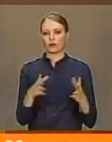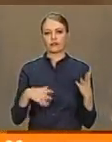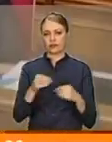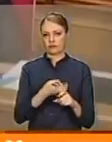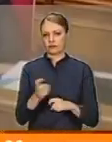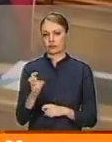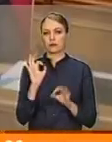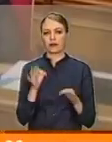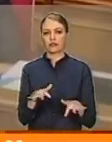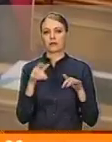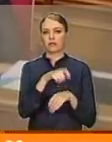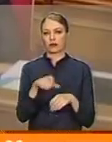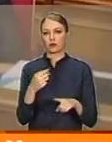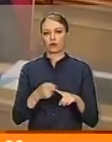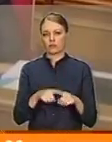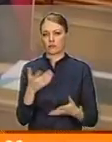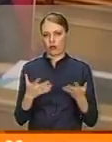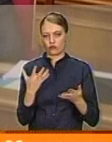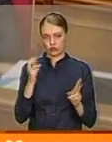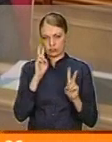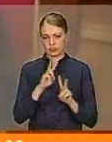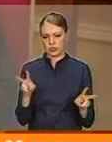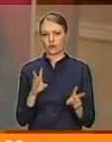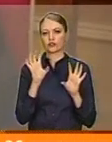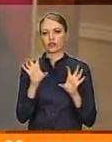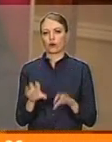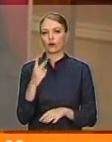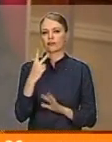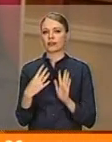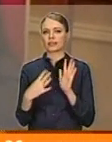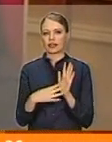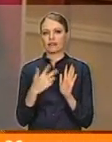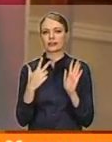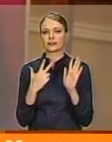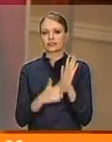вихід. Щоправда, парламентарі про то, здається, ще не знають. Закон